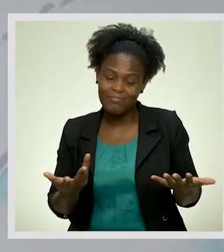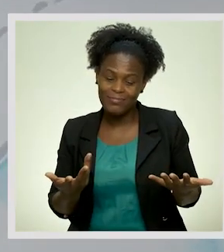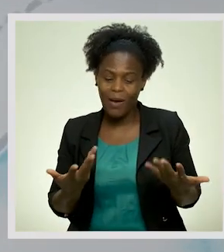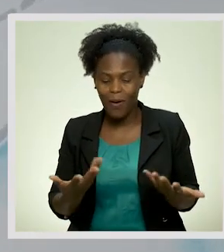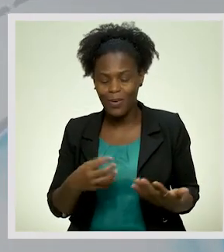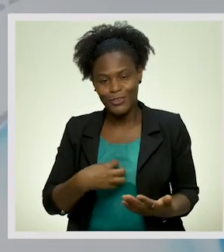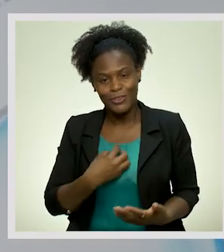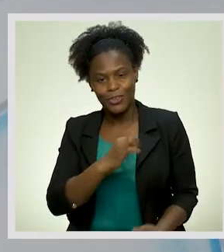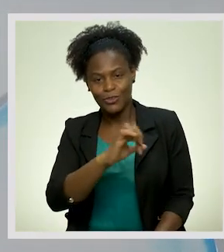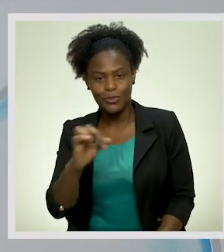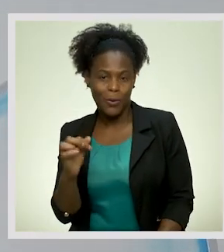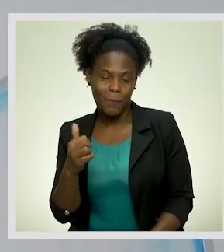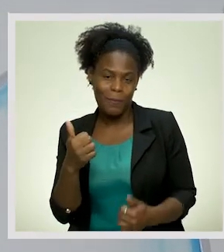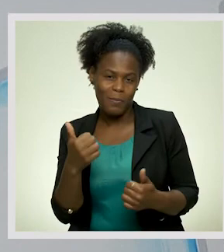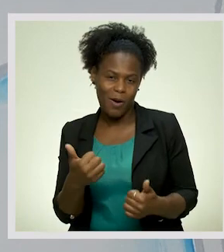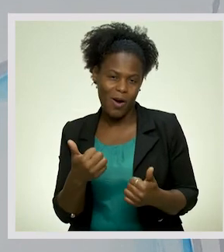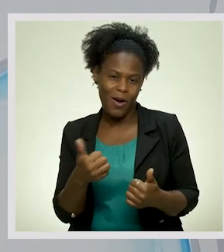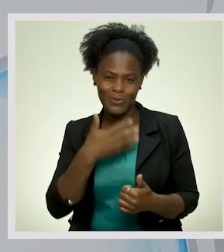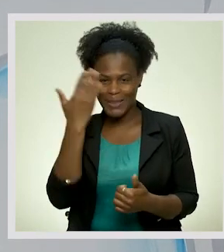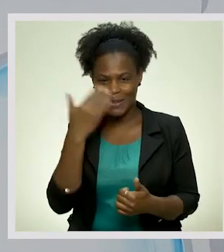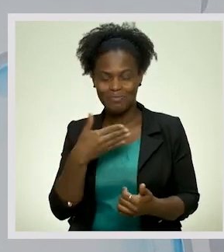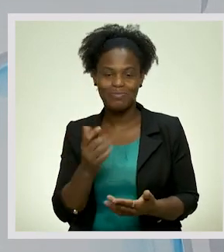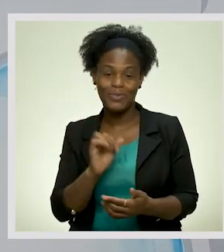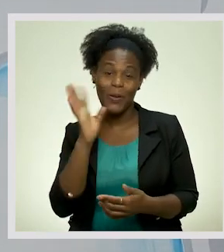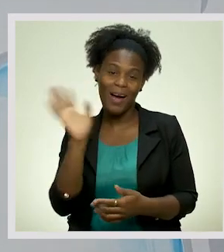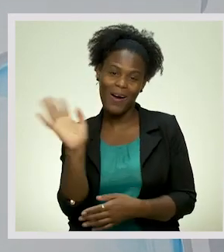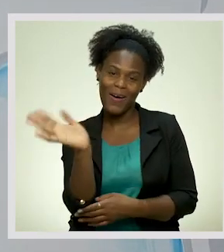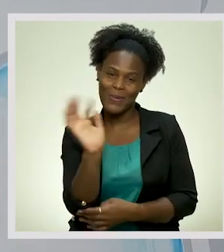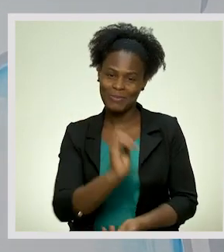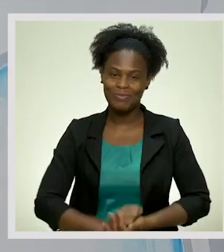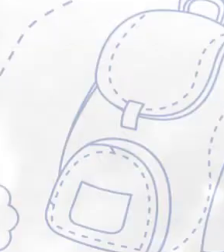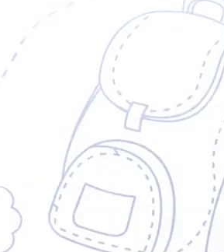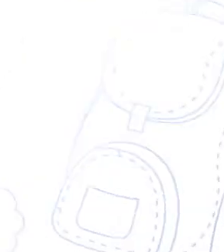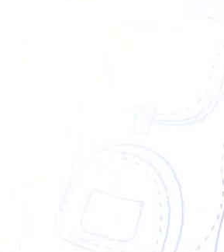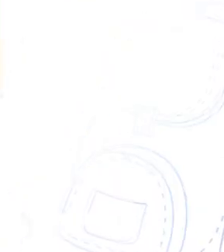voilà, je vous souhaite une très bonne journée et au revoir.